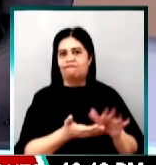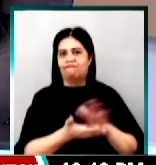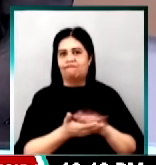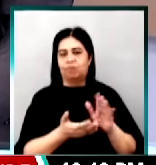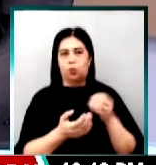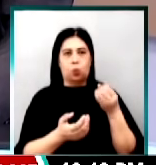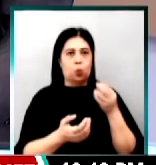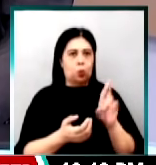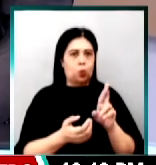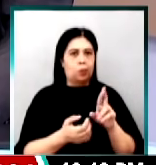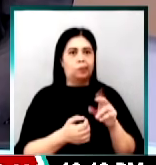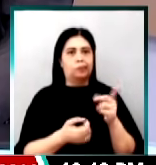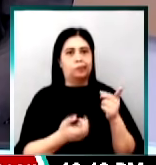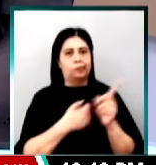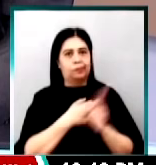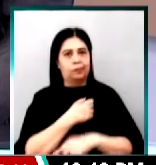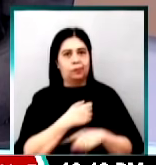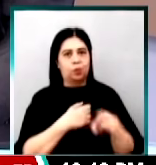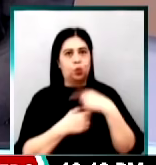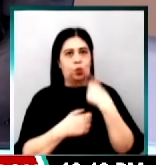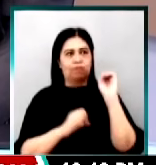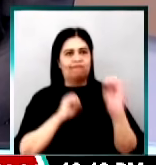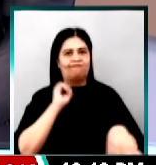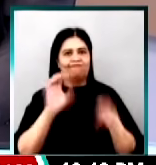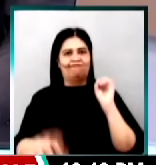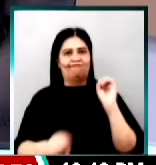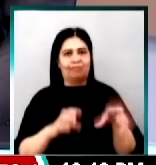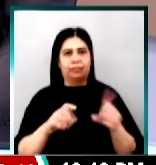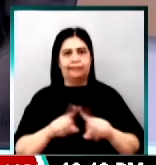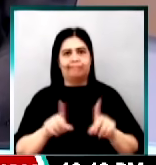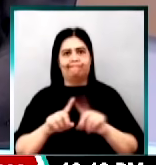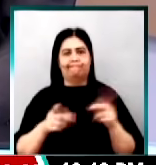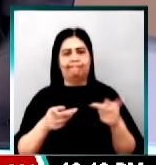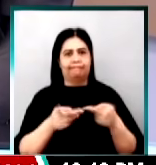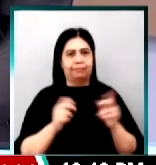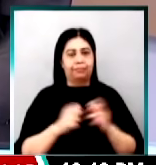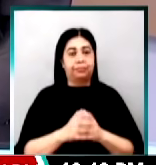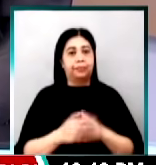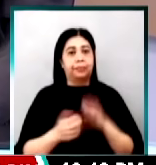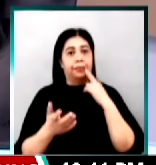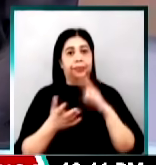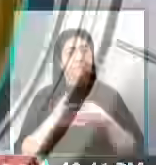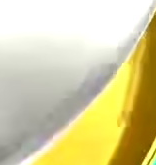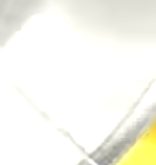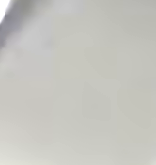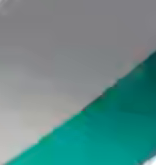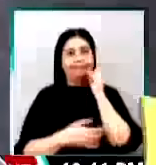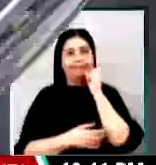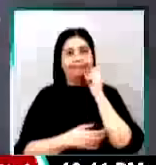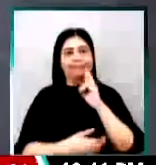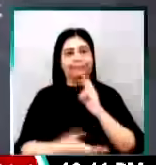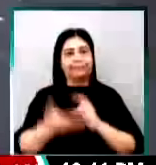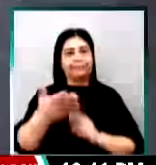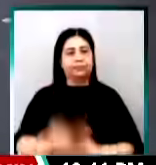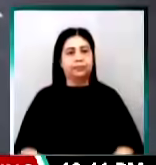paglinisin na ang mga nagtatapon ng basura kung saan-saan. May report si Salima Refran.